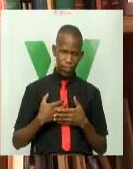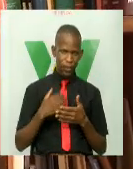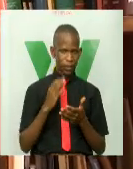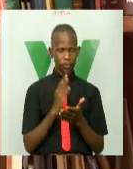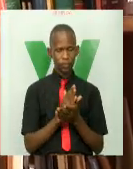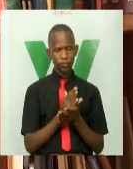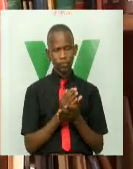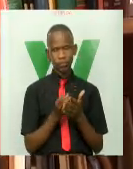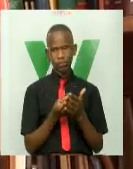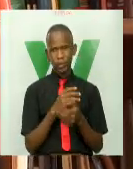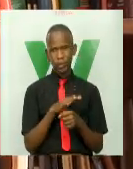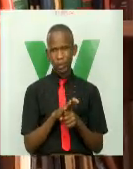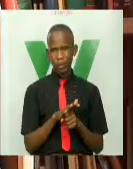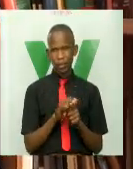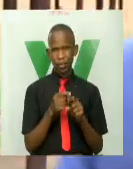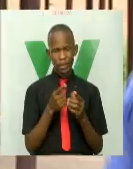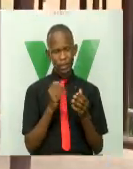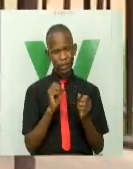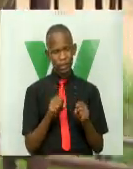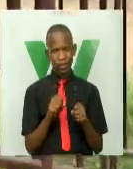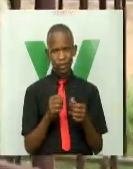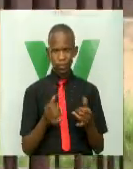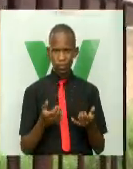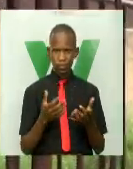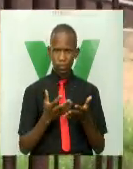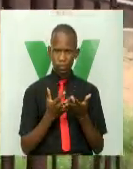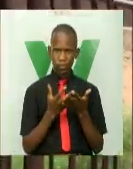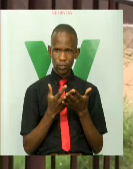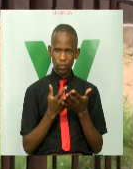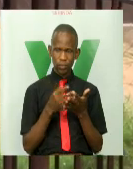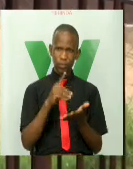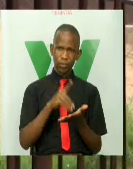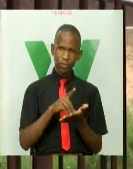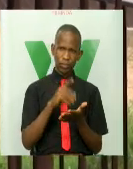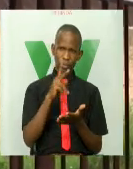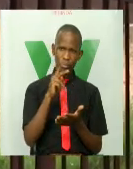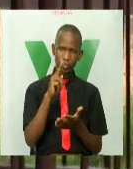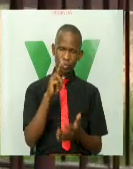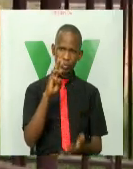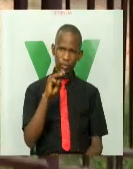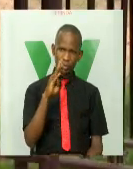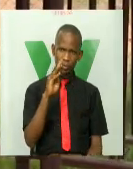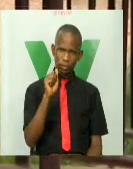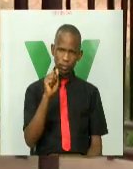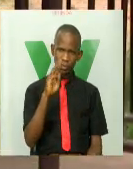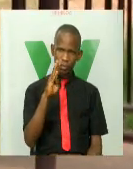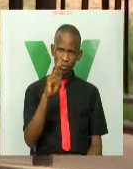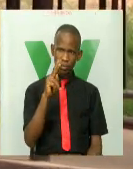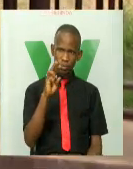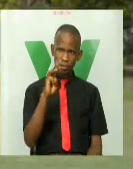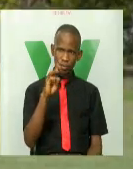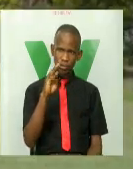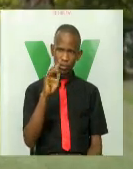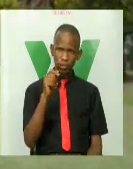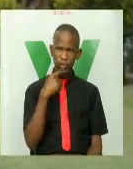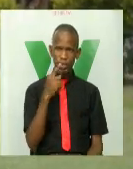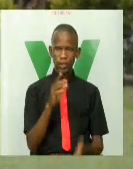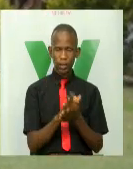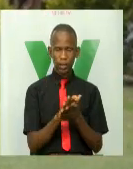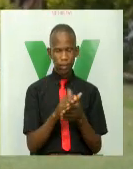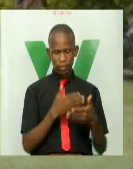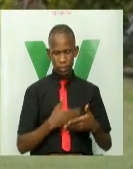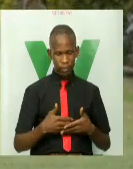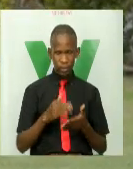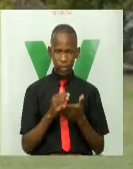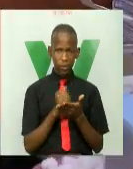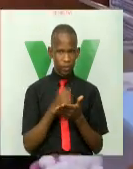ko COVID idashimye kuzibira mwana kunga. Dr. Kumbakumba hona ashoborire ngo abana bagurukire biro byo kugemebwa babatwara mu